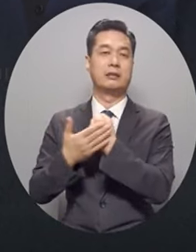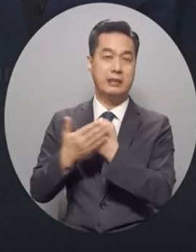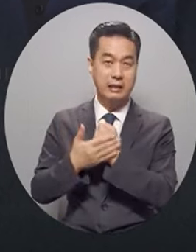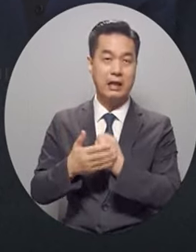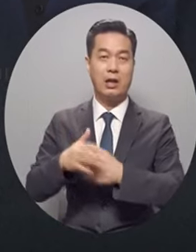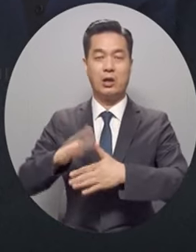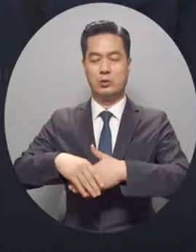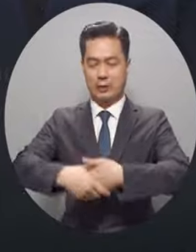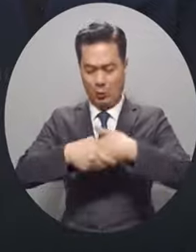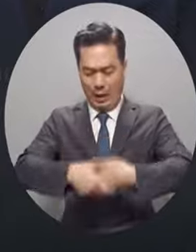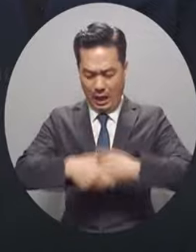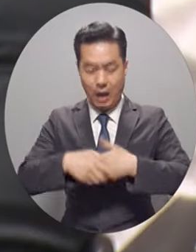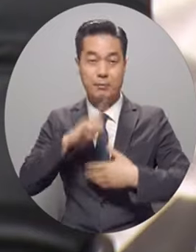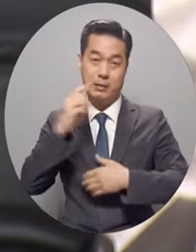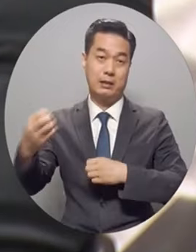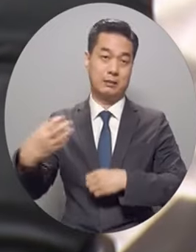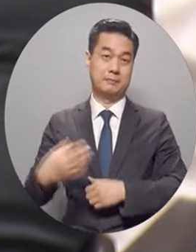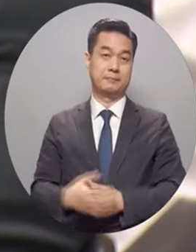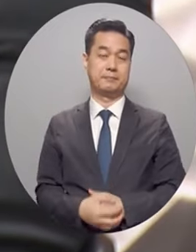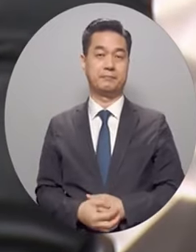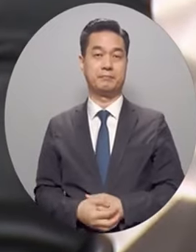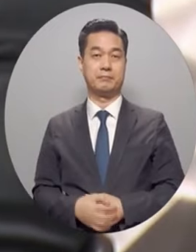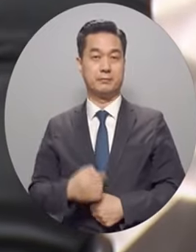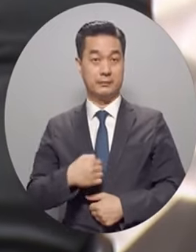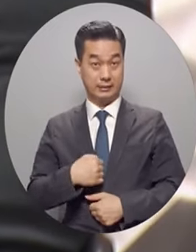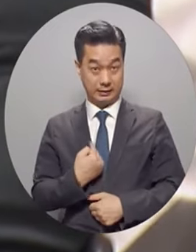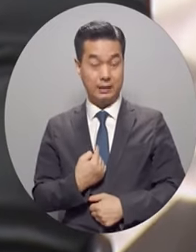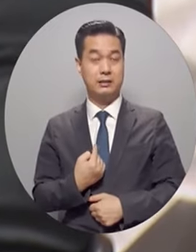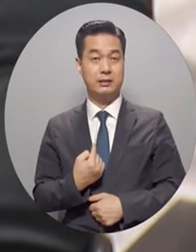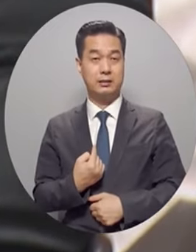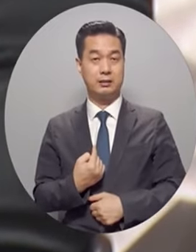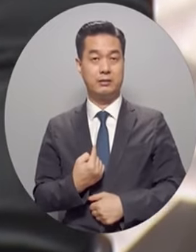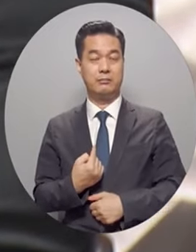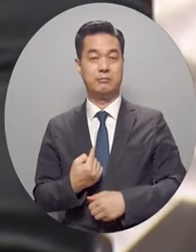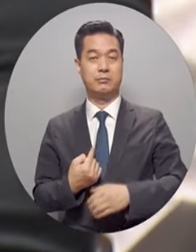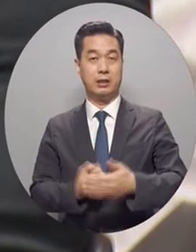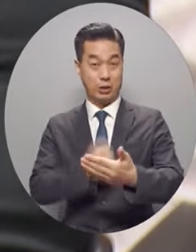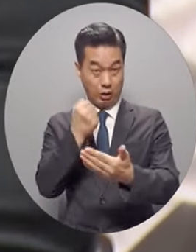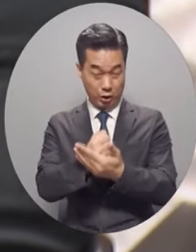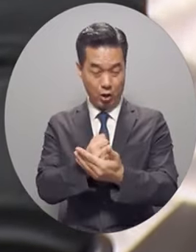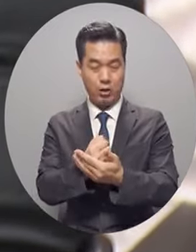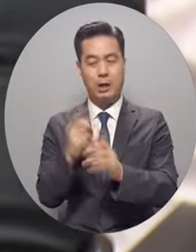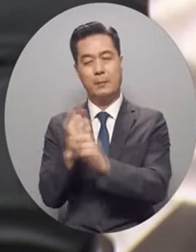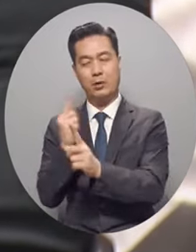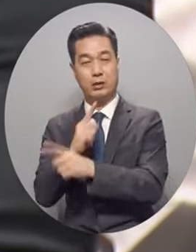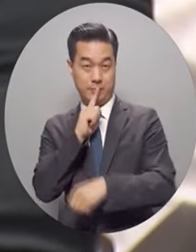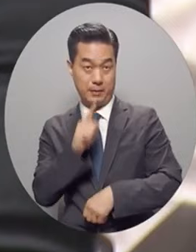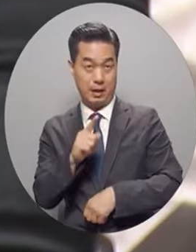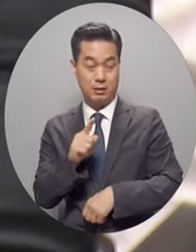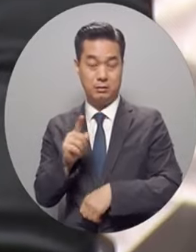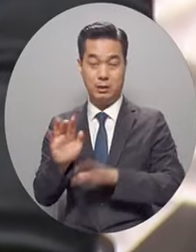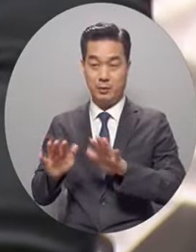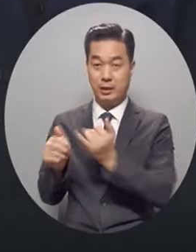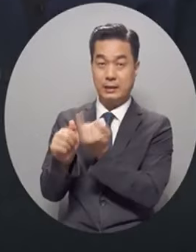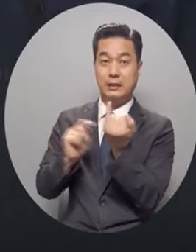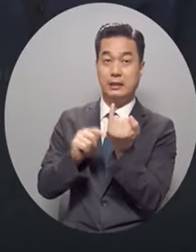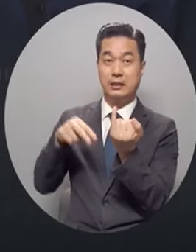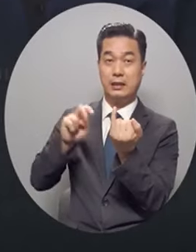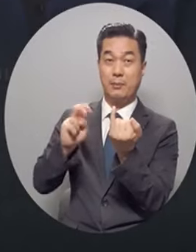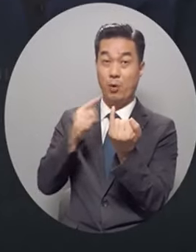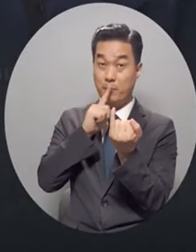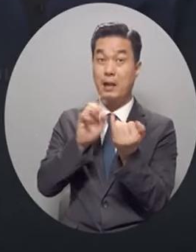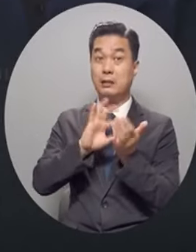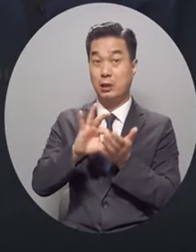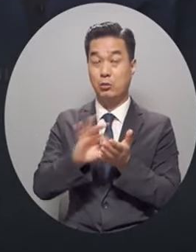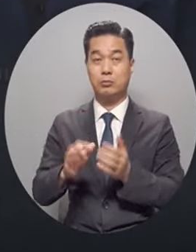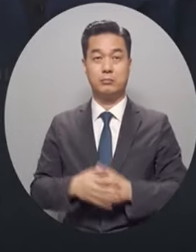막 흔들더래요. 자신이 공관이 결정을 바꿨다는 듯 말하며 이번에는 사모님 표현을 씁니다. 어제